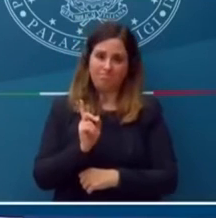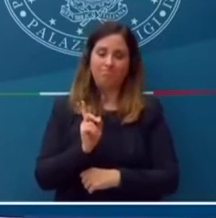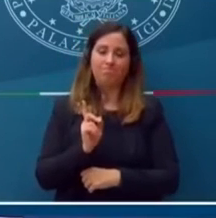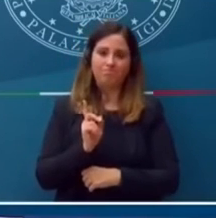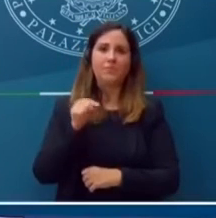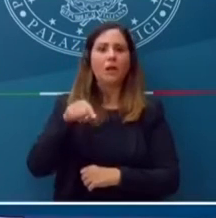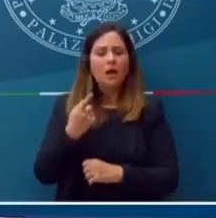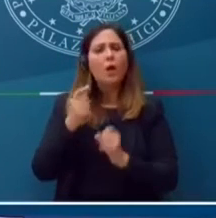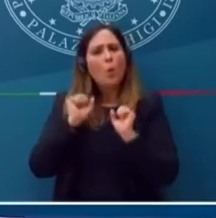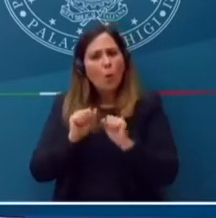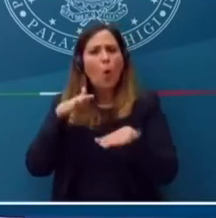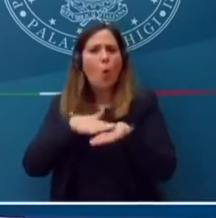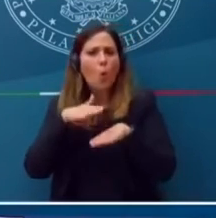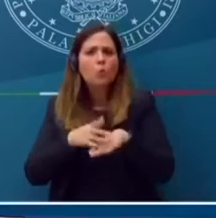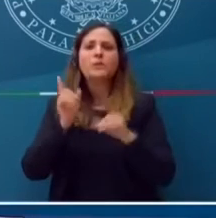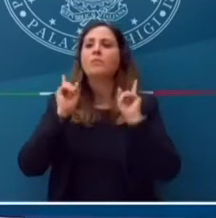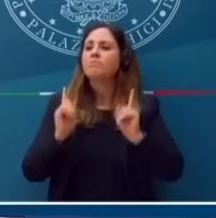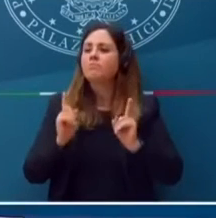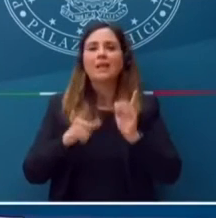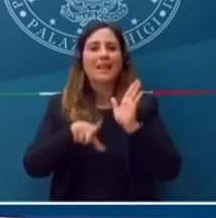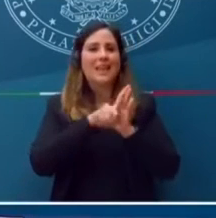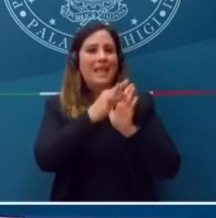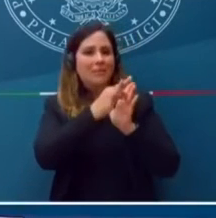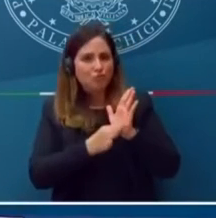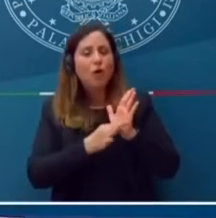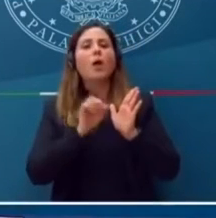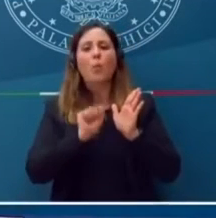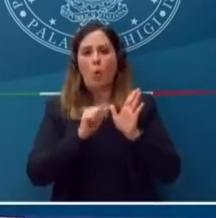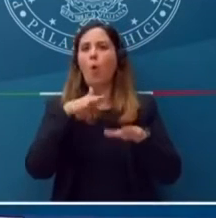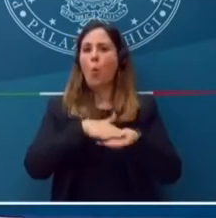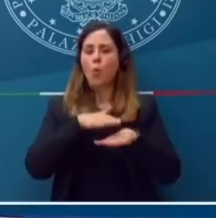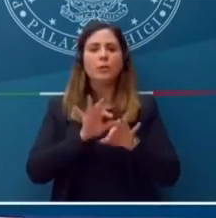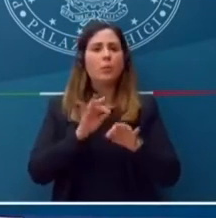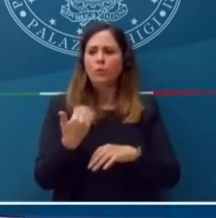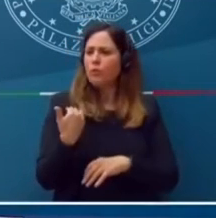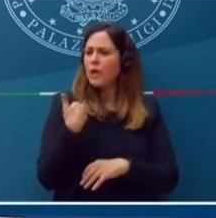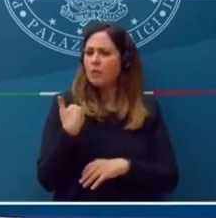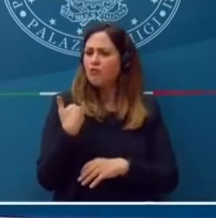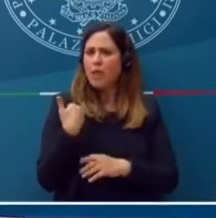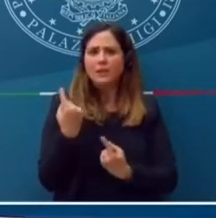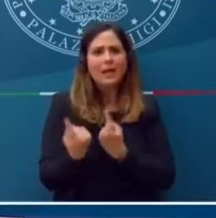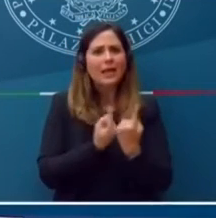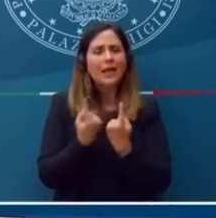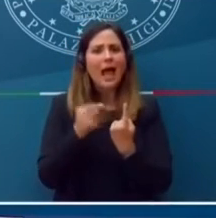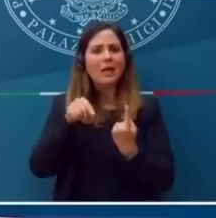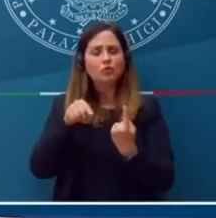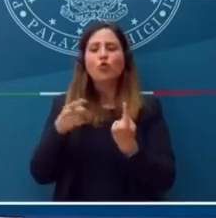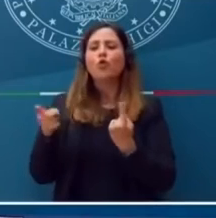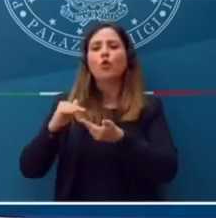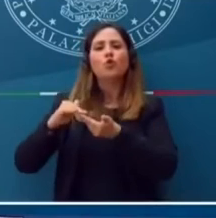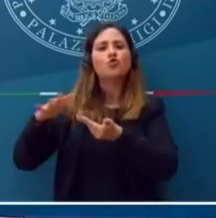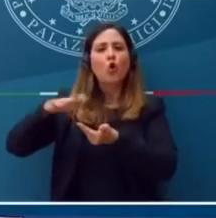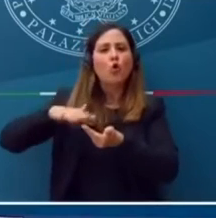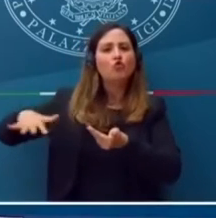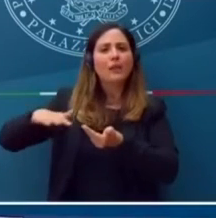necessario e nelle ipotesi previste dalla legge. C'è stato un caso su cui il governo ha deciso recentissimo sui semiconduttori, una società cinese di